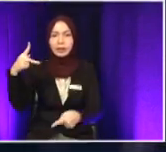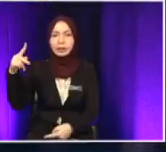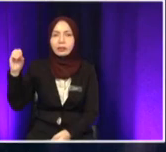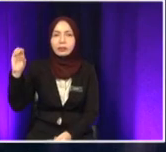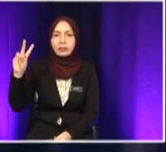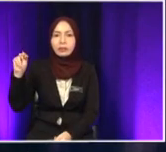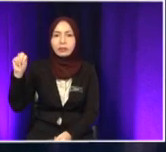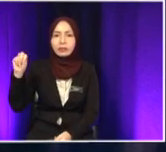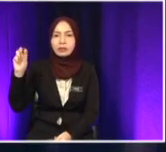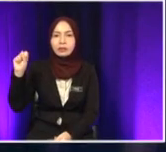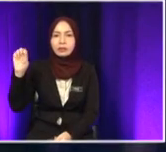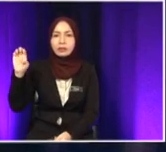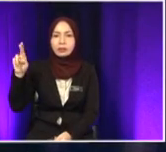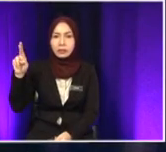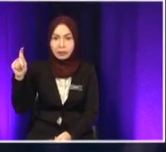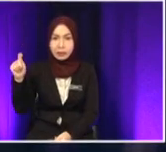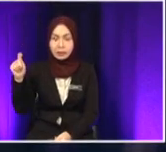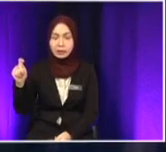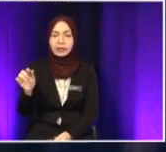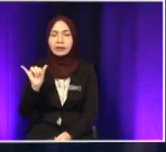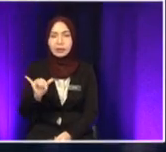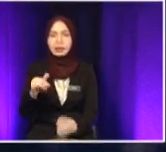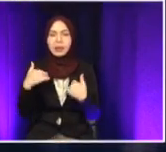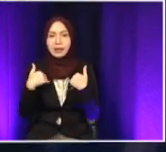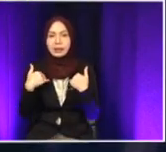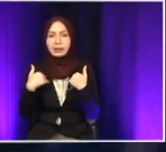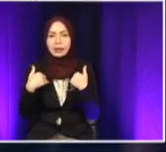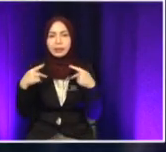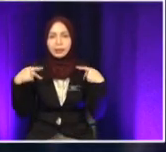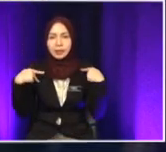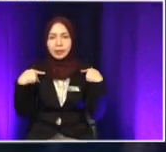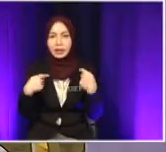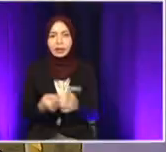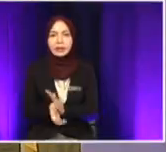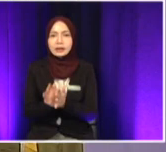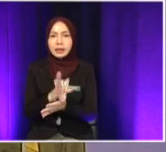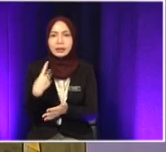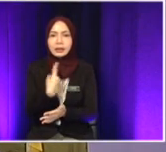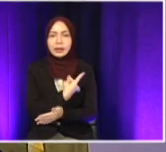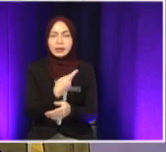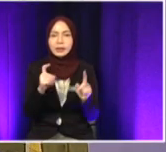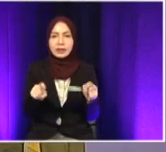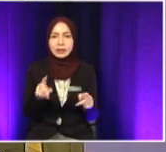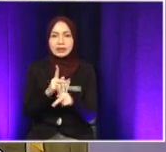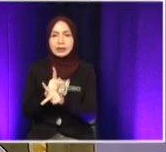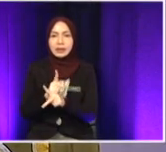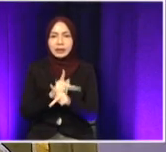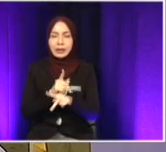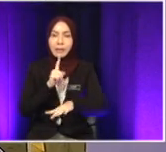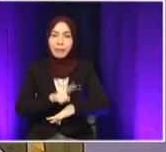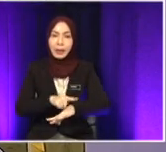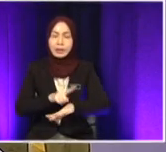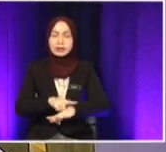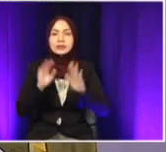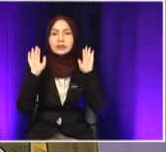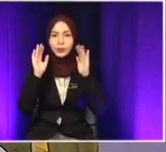bila pergi konser ada beberapa benda yang kita jagakan terutama dari salat nah jangan